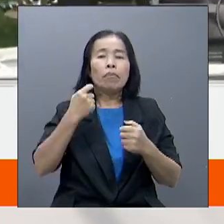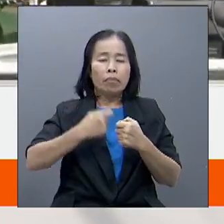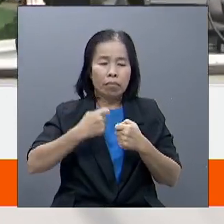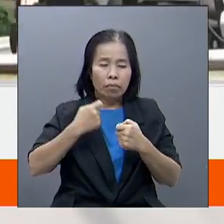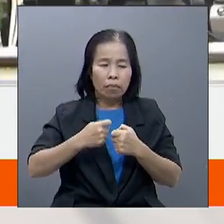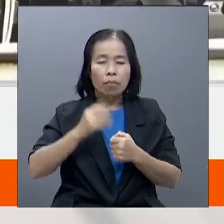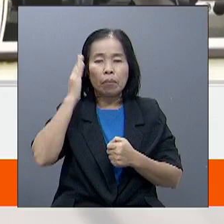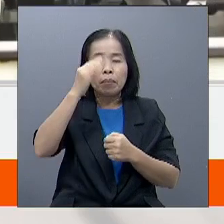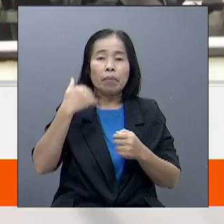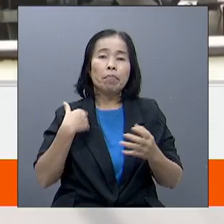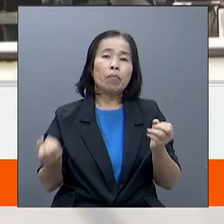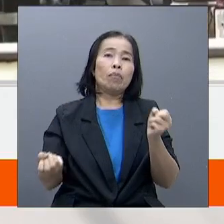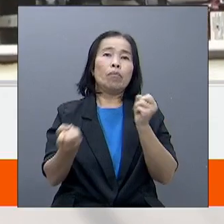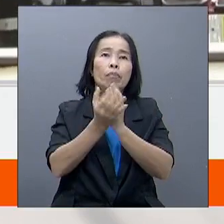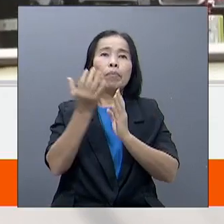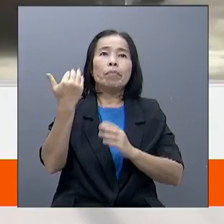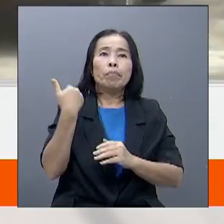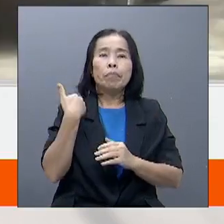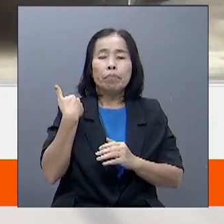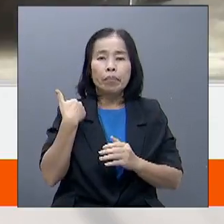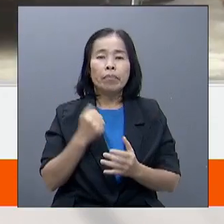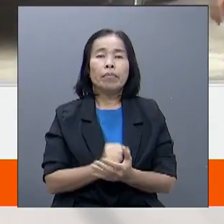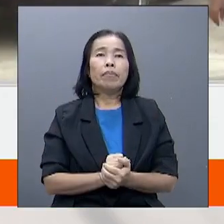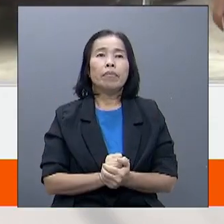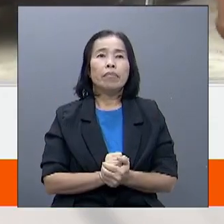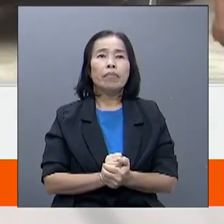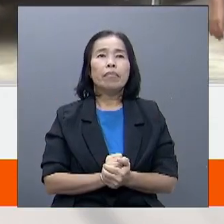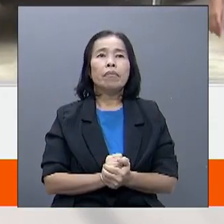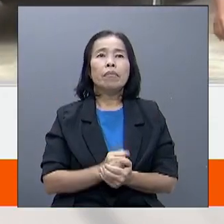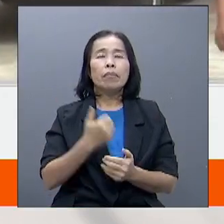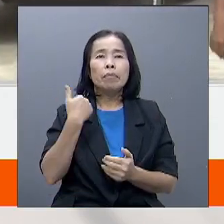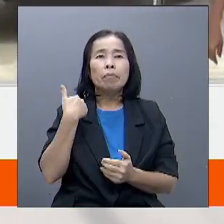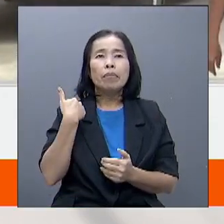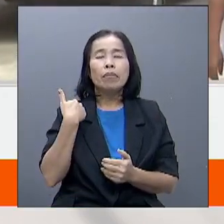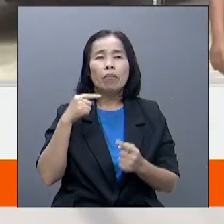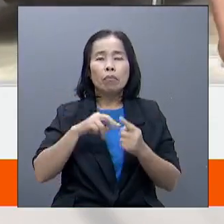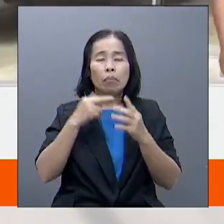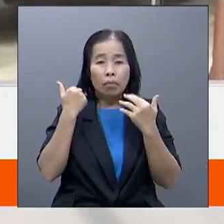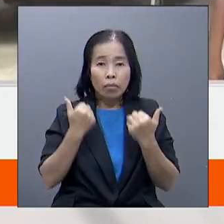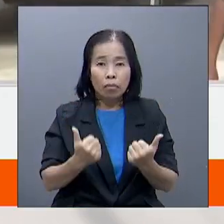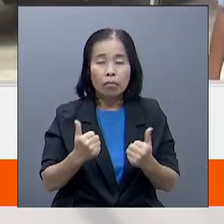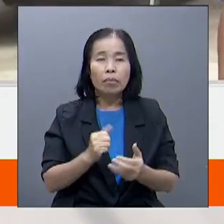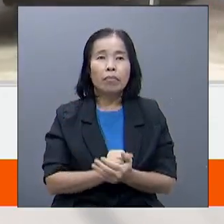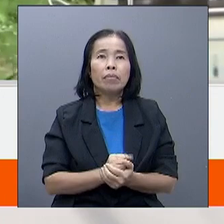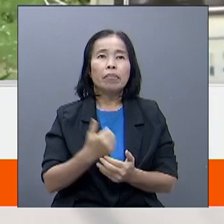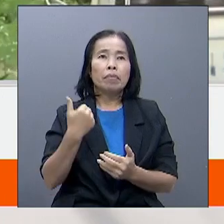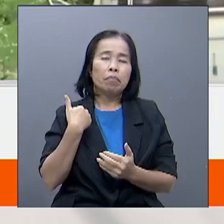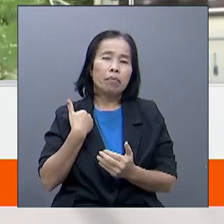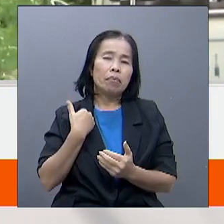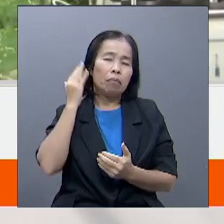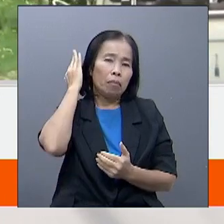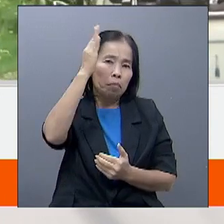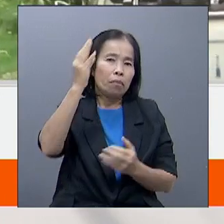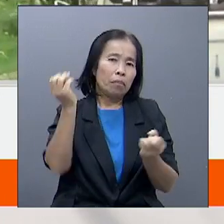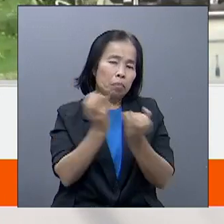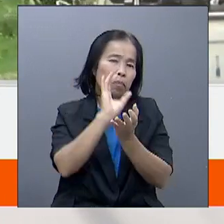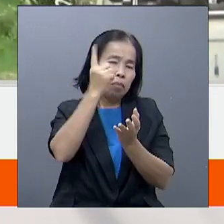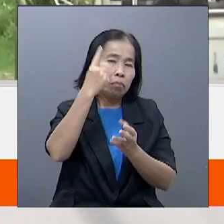เชื้อไวรัสตัวนี้ไปแพร่ให้กับคนอื่นในชุมชนได้เพราะนั้นต้องช่วงนี้นะครับเดี๋ยวมันจะระบาดอีกครั้งนึงประมาณพฤษ